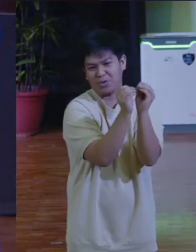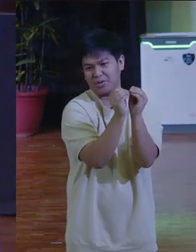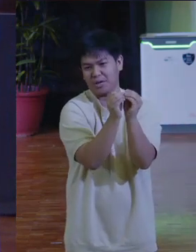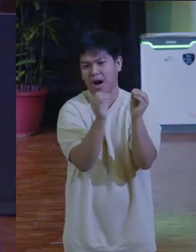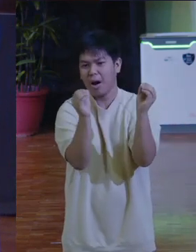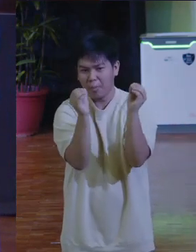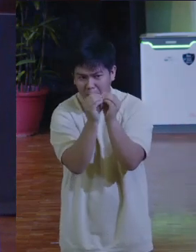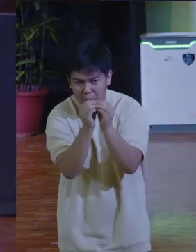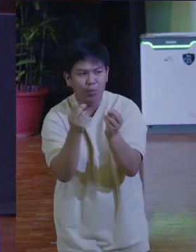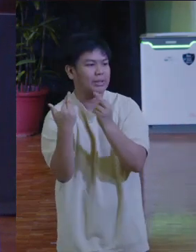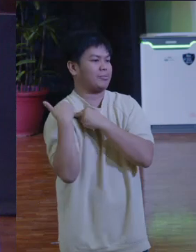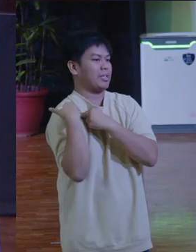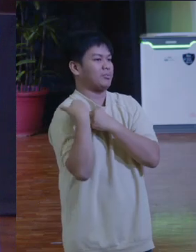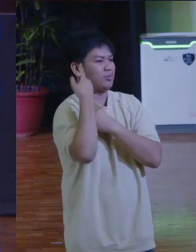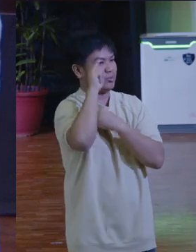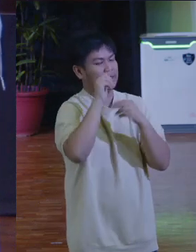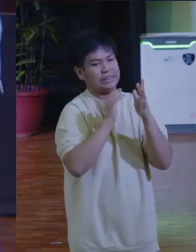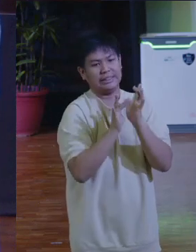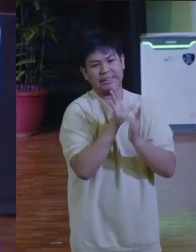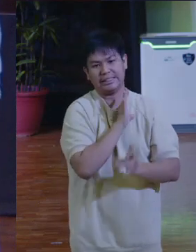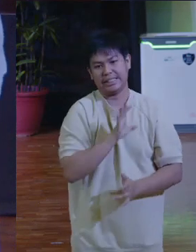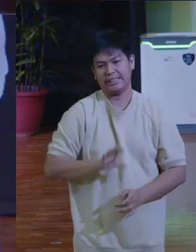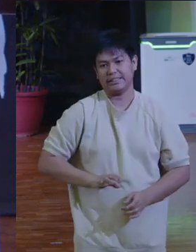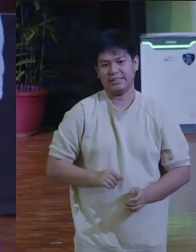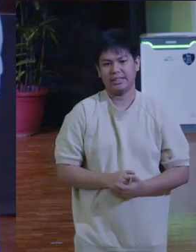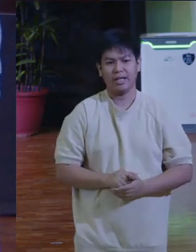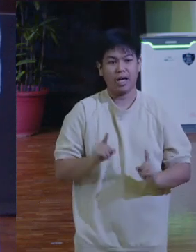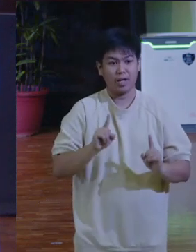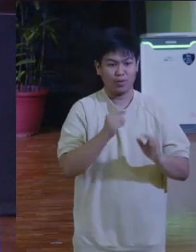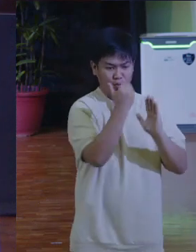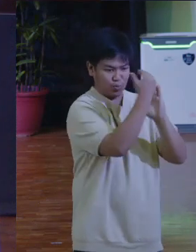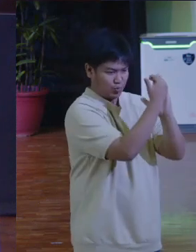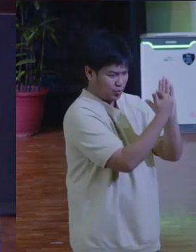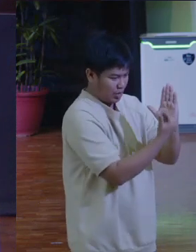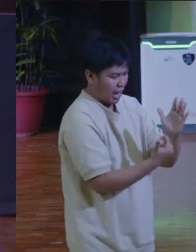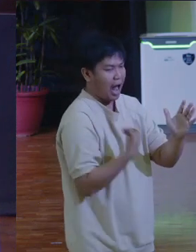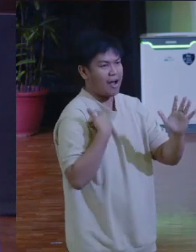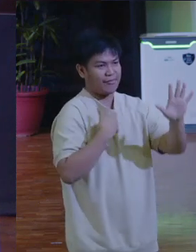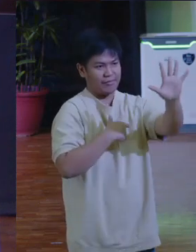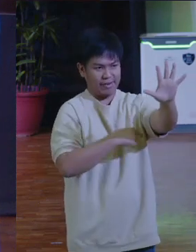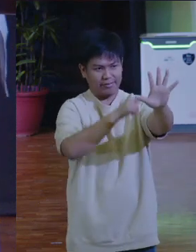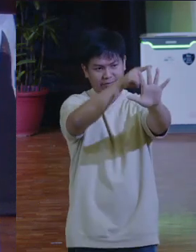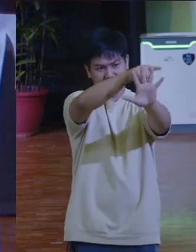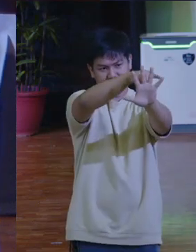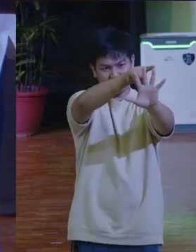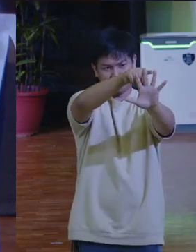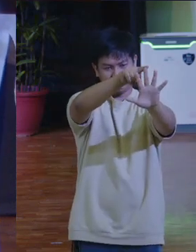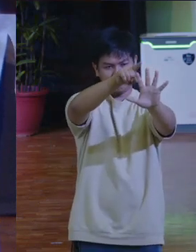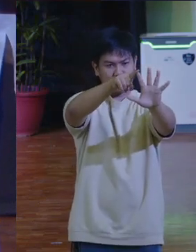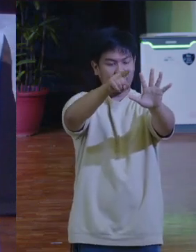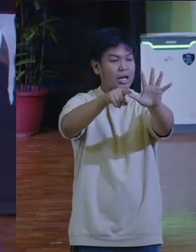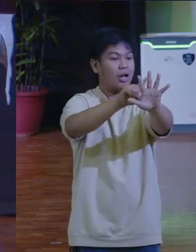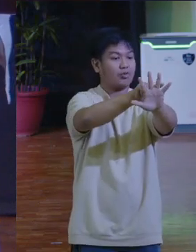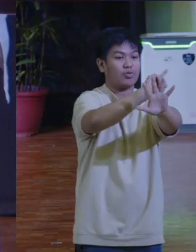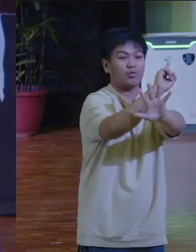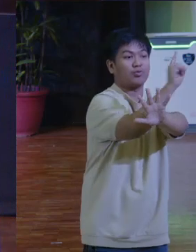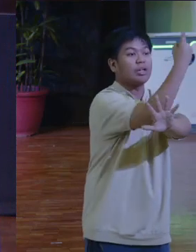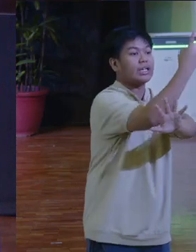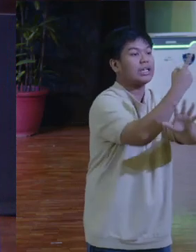Ano yung detalyeng susunod? Ito, titignan natin isa-isa. Meron pong 5 na detalye yung kanyang